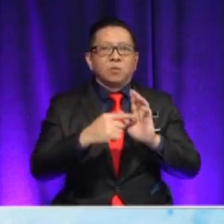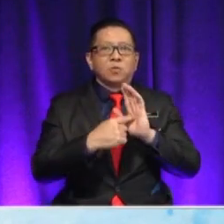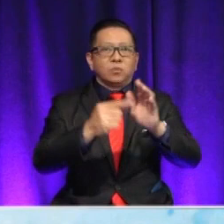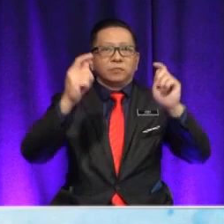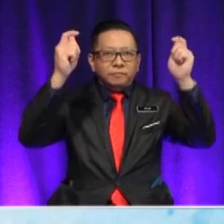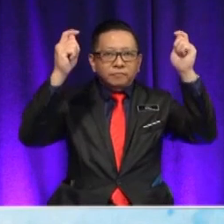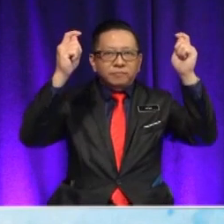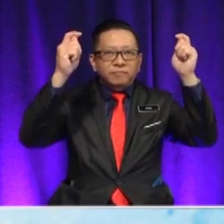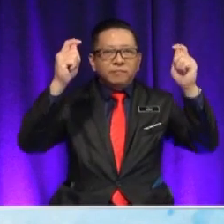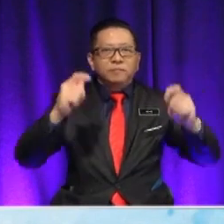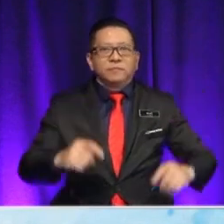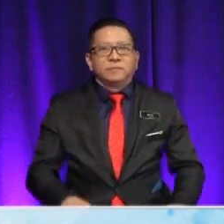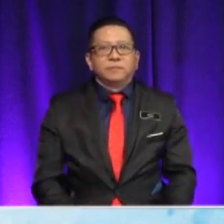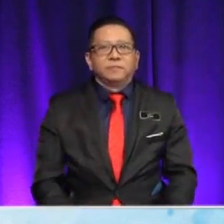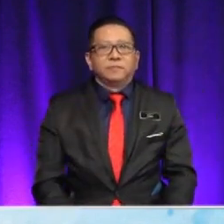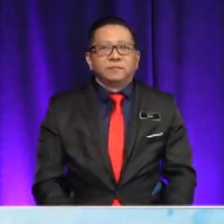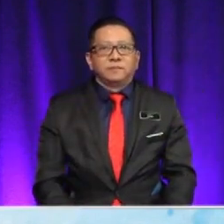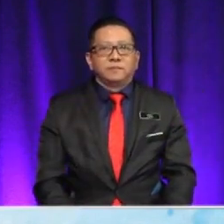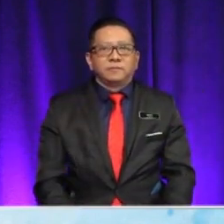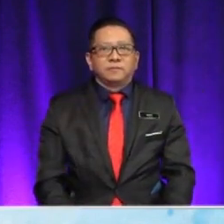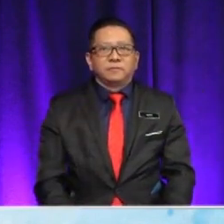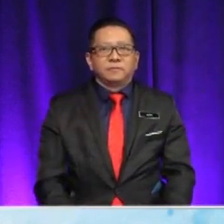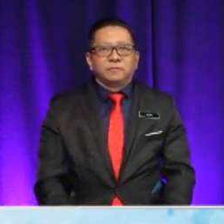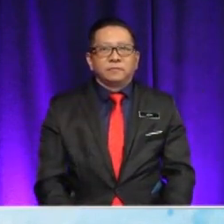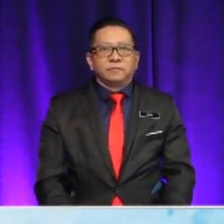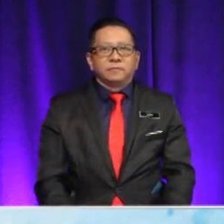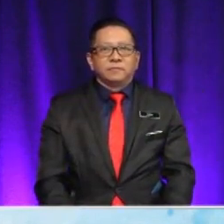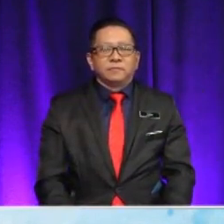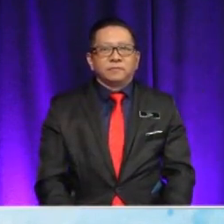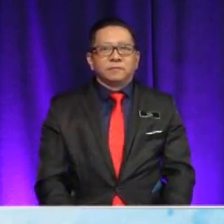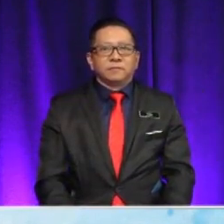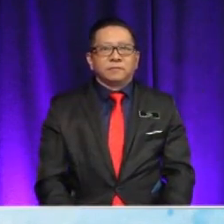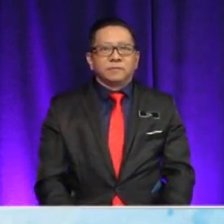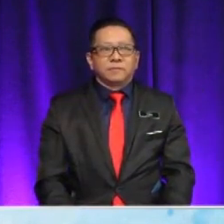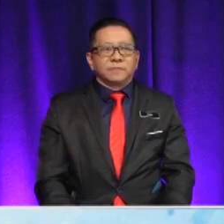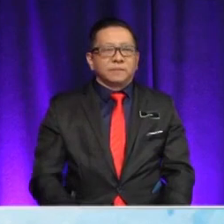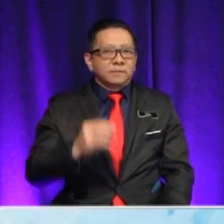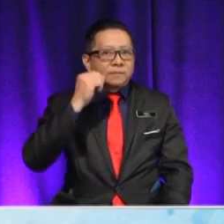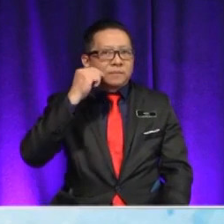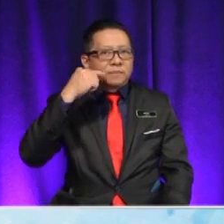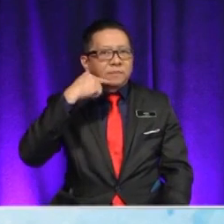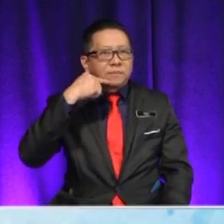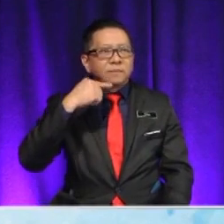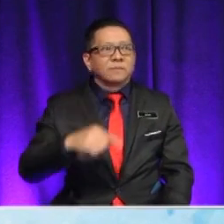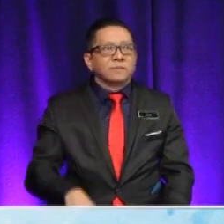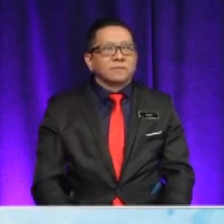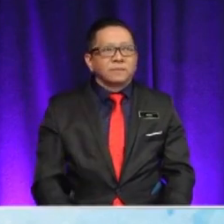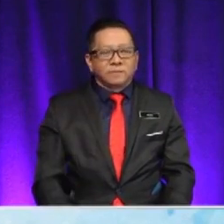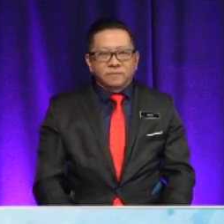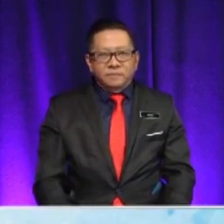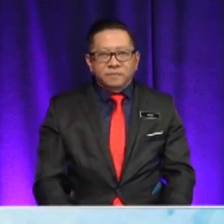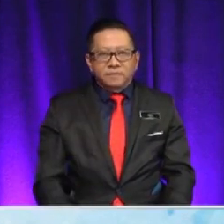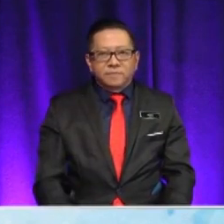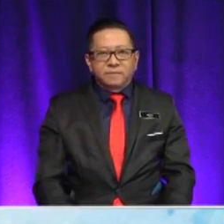anda semua. Okay. Macam mana? Kasih dulu. Akila boleh tunjukkan jawapan. Akila boleh